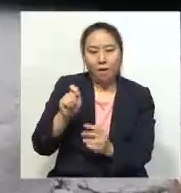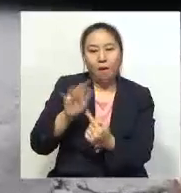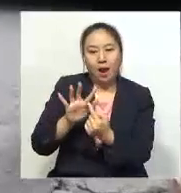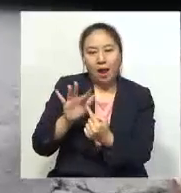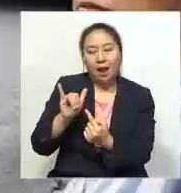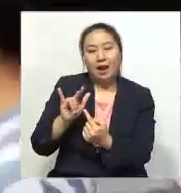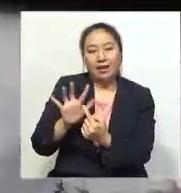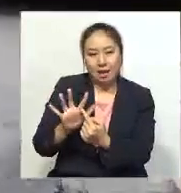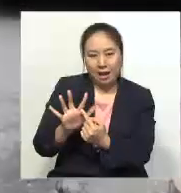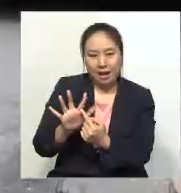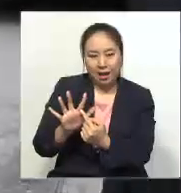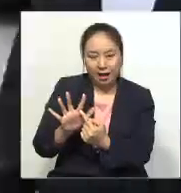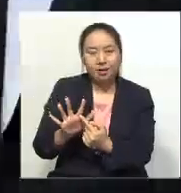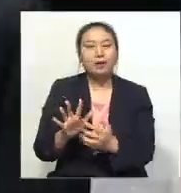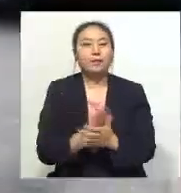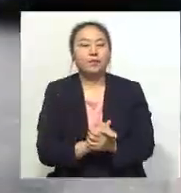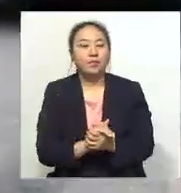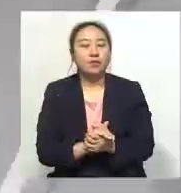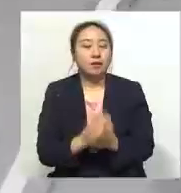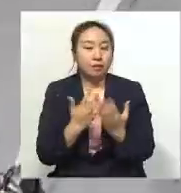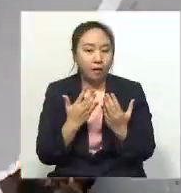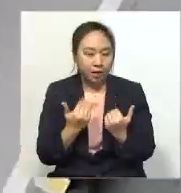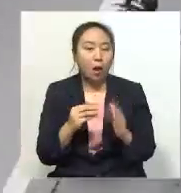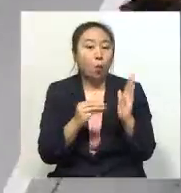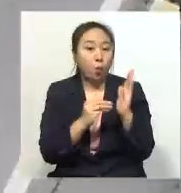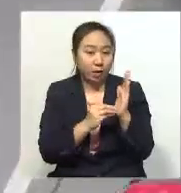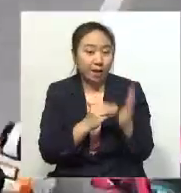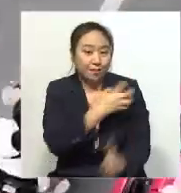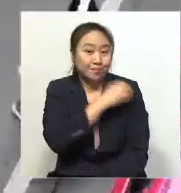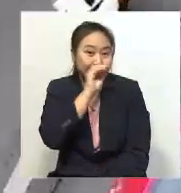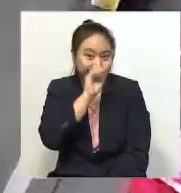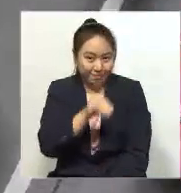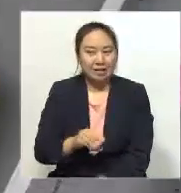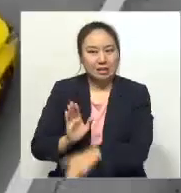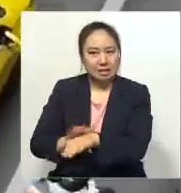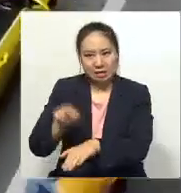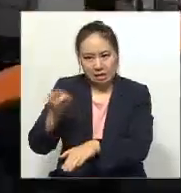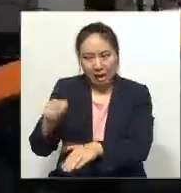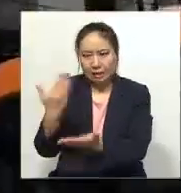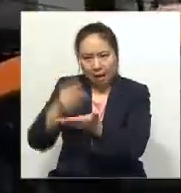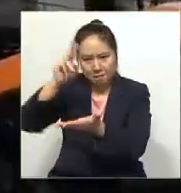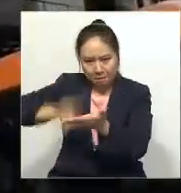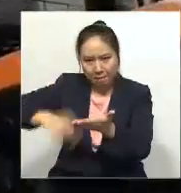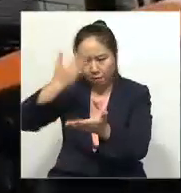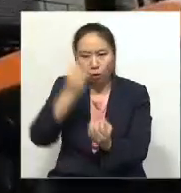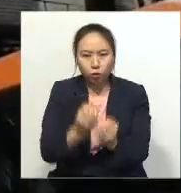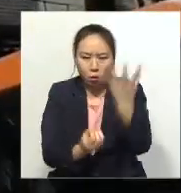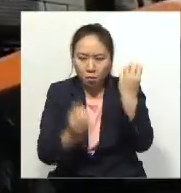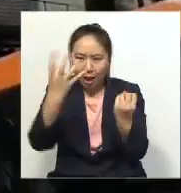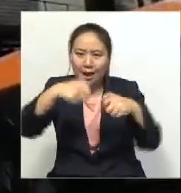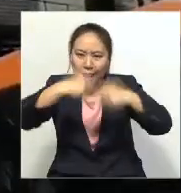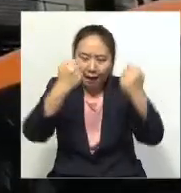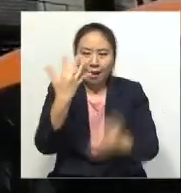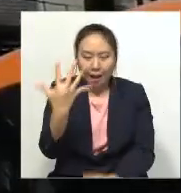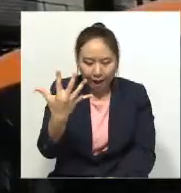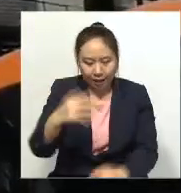ญัติควบคุมอาคารและกรุงเทพมหานครก็จะเรียกค่าเสียหายกับโครงการดังกล่าวเพราะว่ามีต้นไม้หัก5ต้นฟุตบาท2ข้